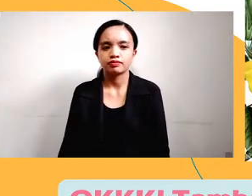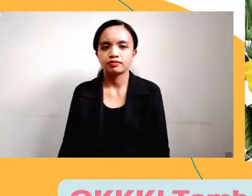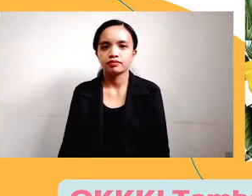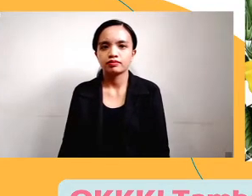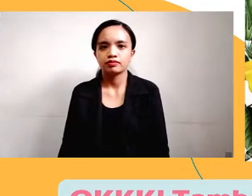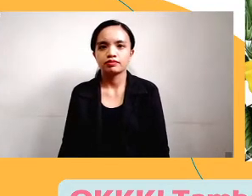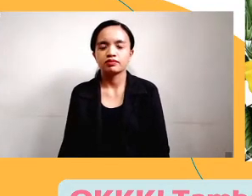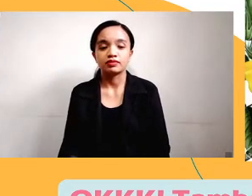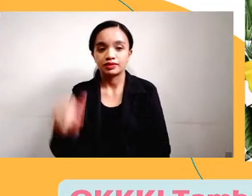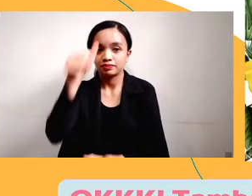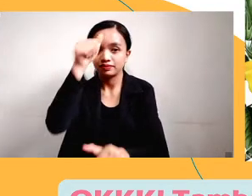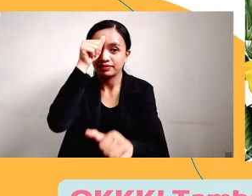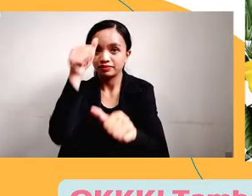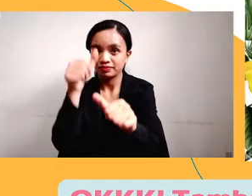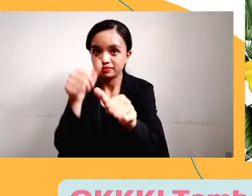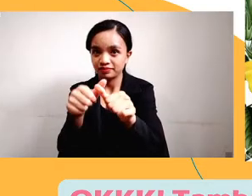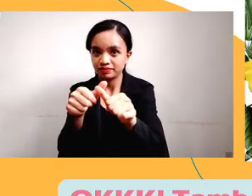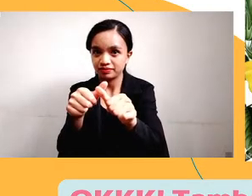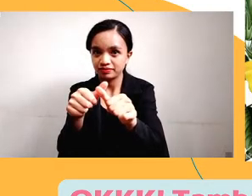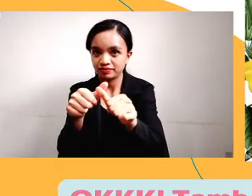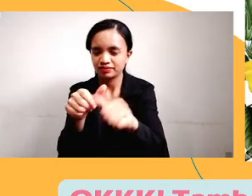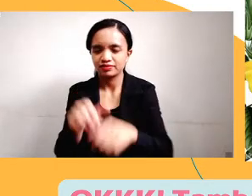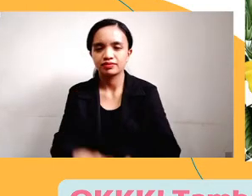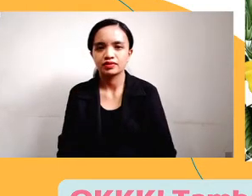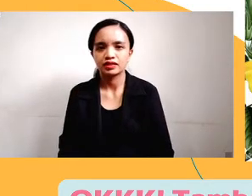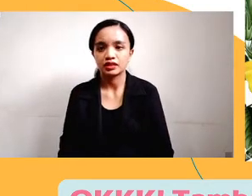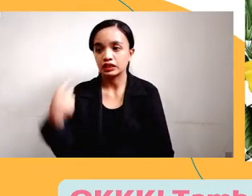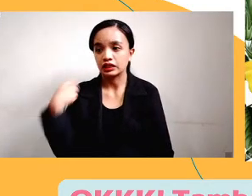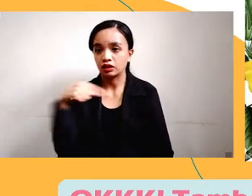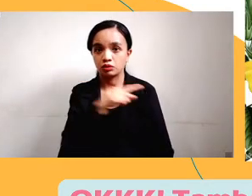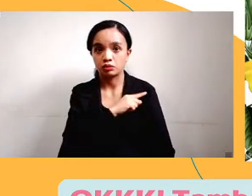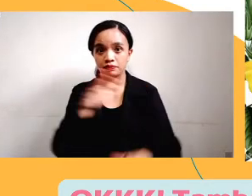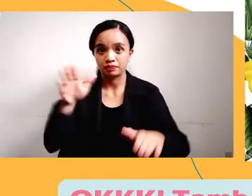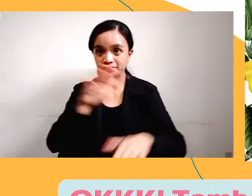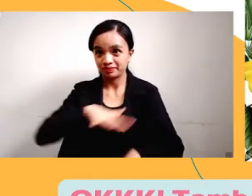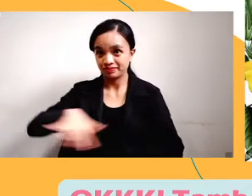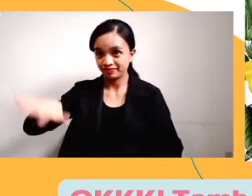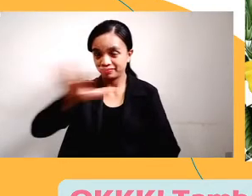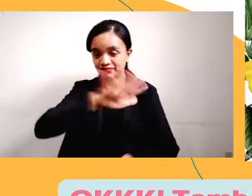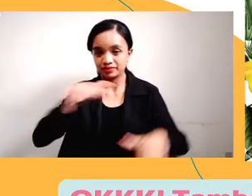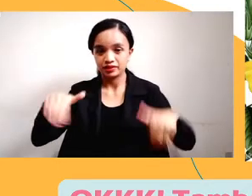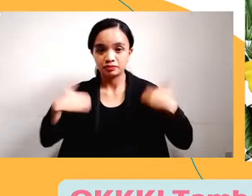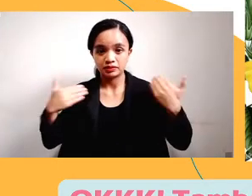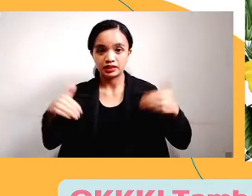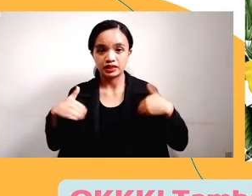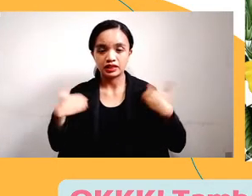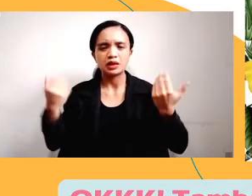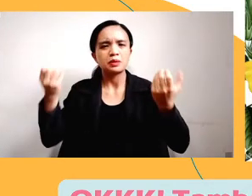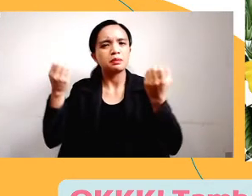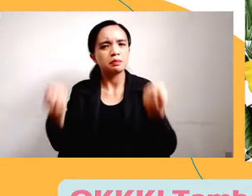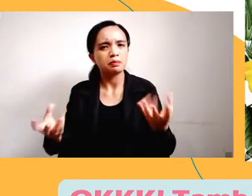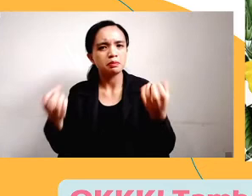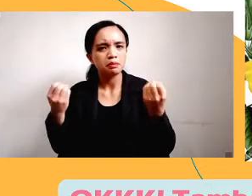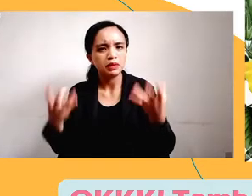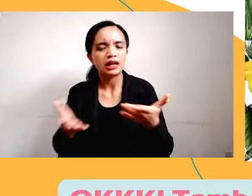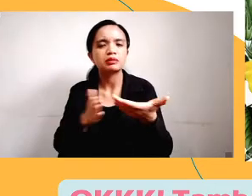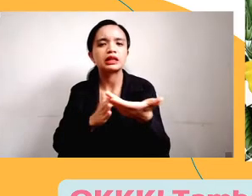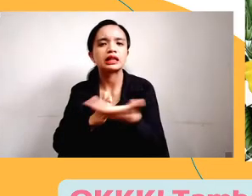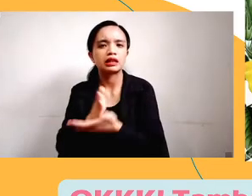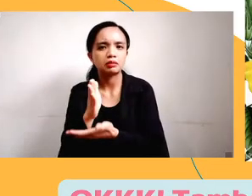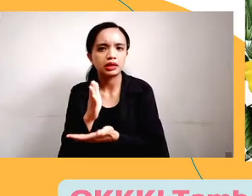Tandaan natin, no, bilang mga kabataan, no, mas maraming karapatan